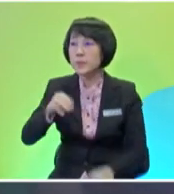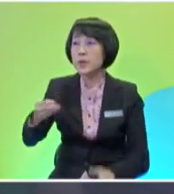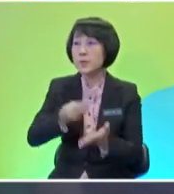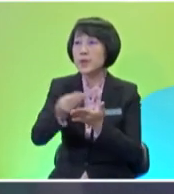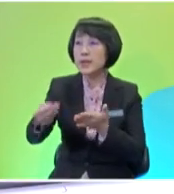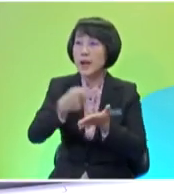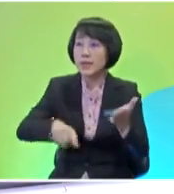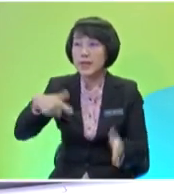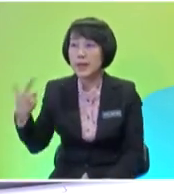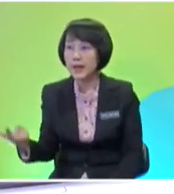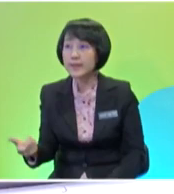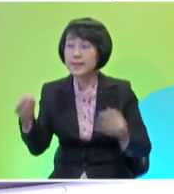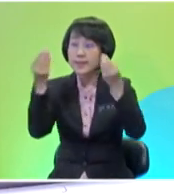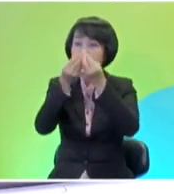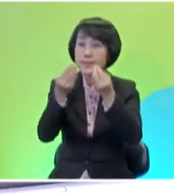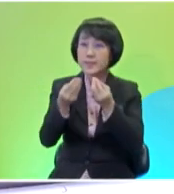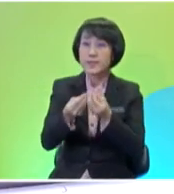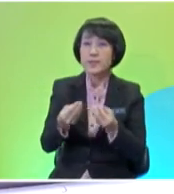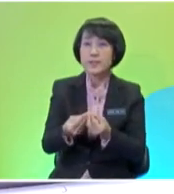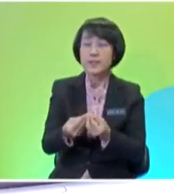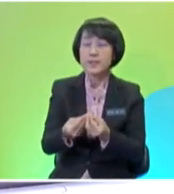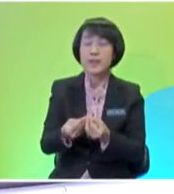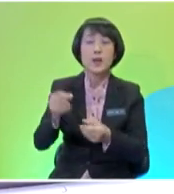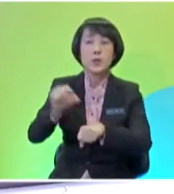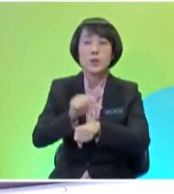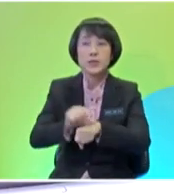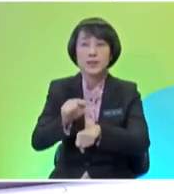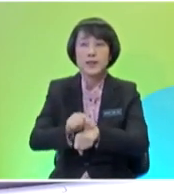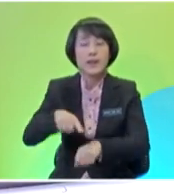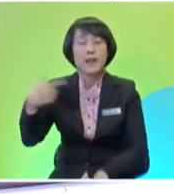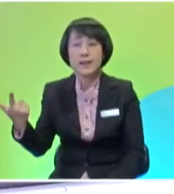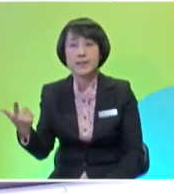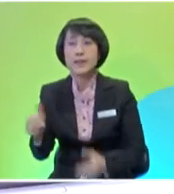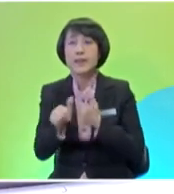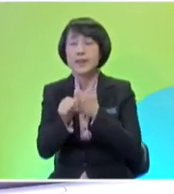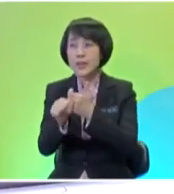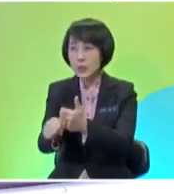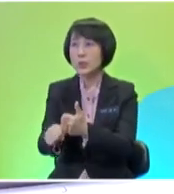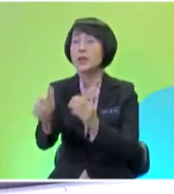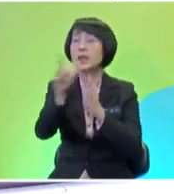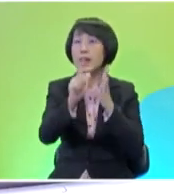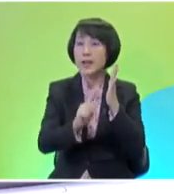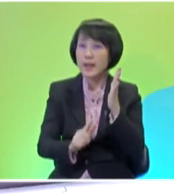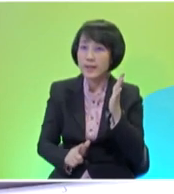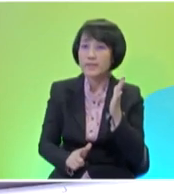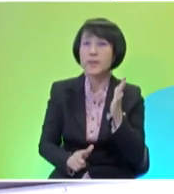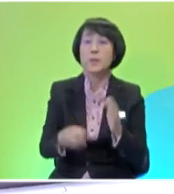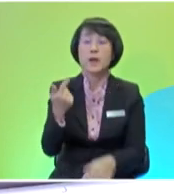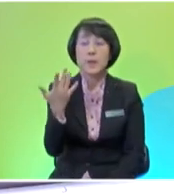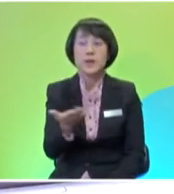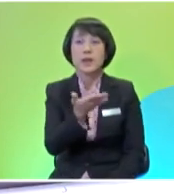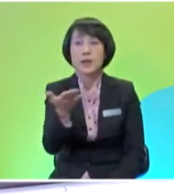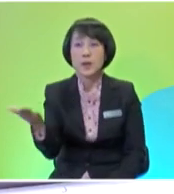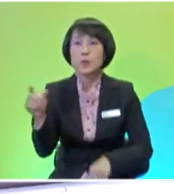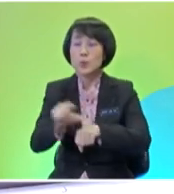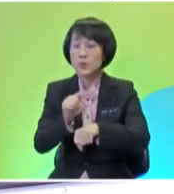juga bilangan kuantiti yang digunakan tu lain. Berbeza mengikut pada lakaran dan juga keperluan pada dia punya hasil produk. Jadi lainlah. Tak bolehlah sama,